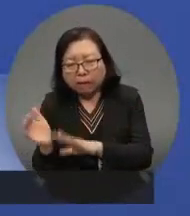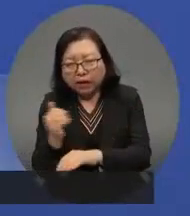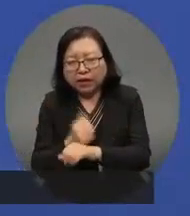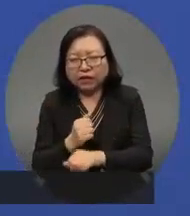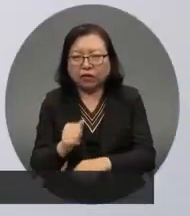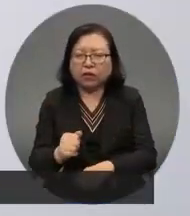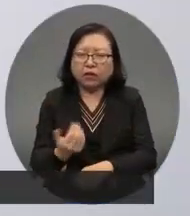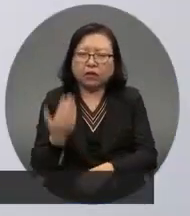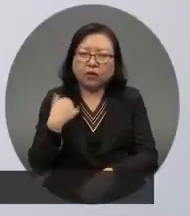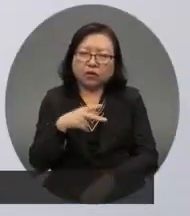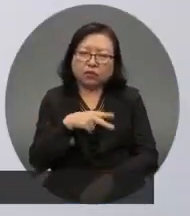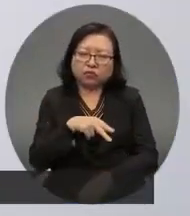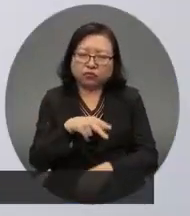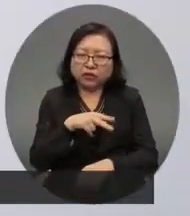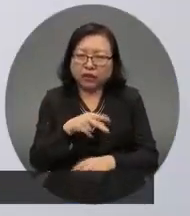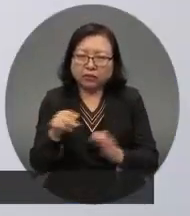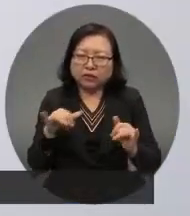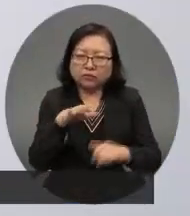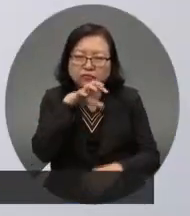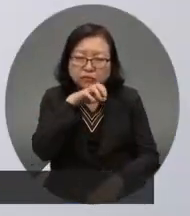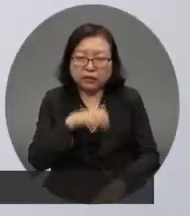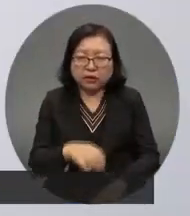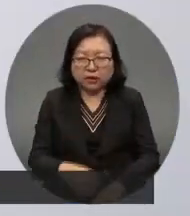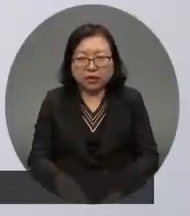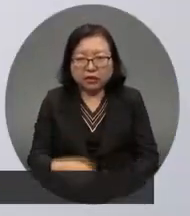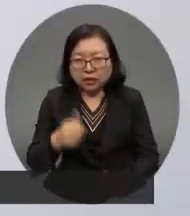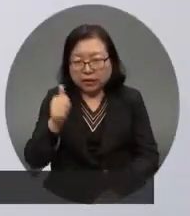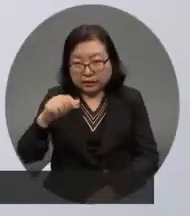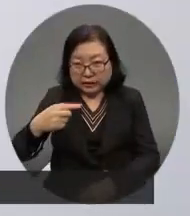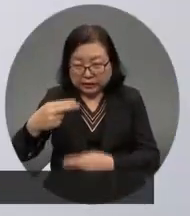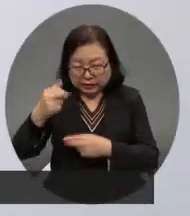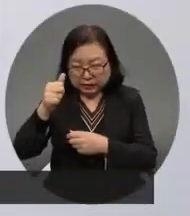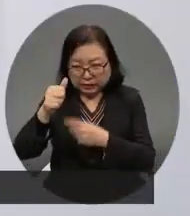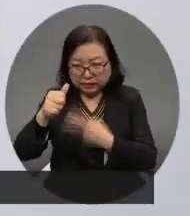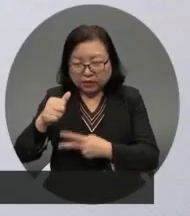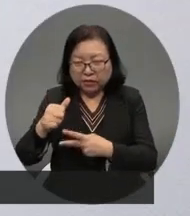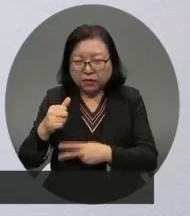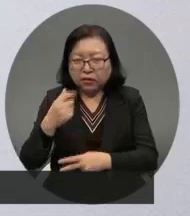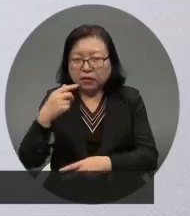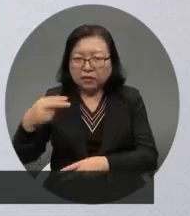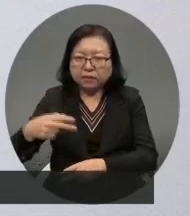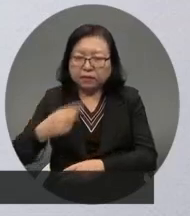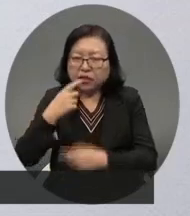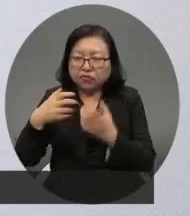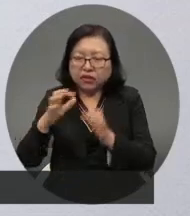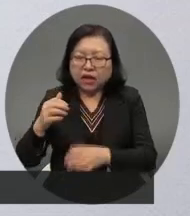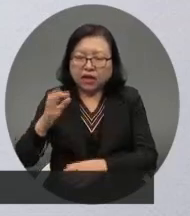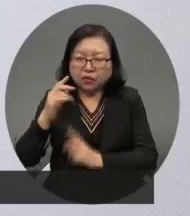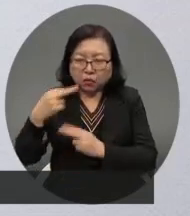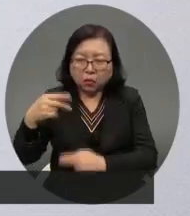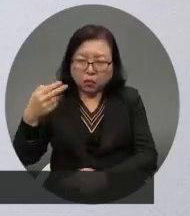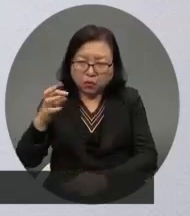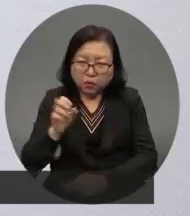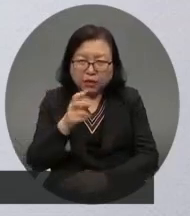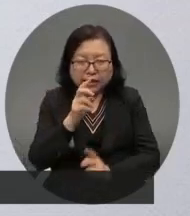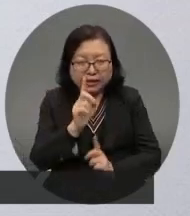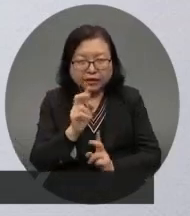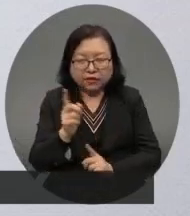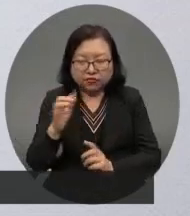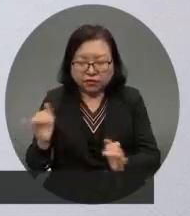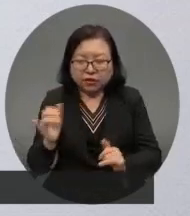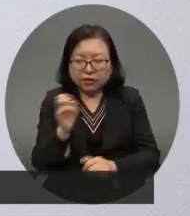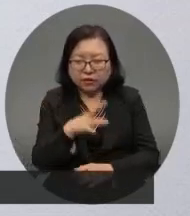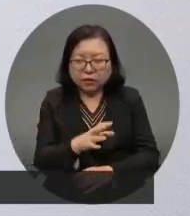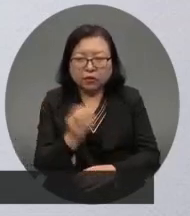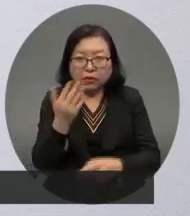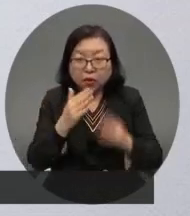있습니다. 청주 흥덕 민주당은 도종환 의원이 2인 경선으로, 청주 흥덕 국민의힘은 김동원,